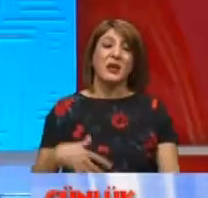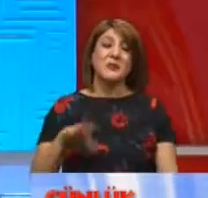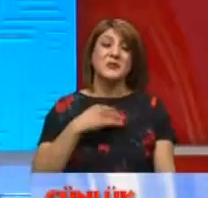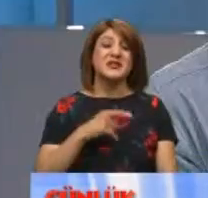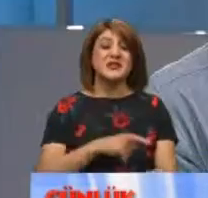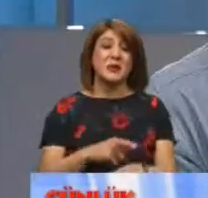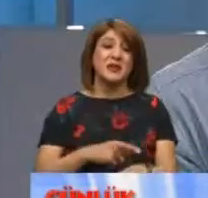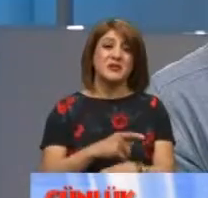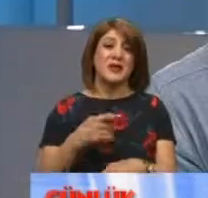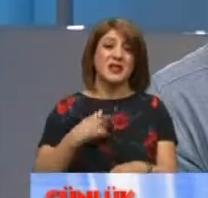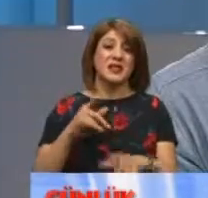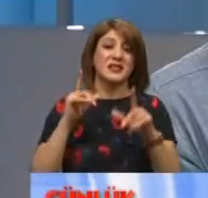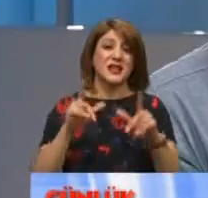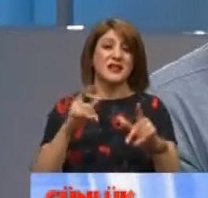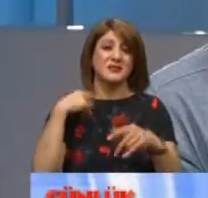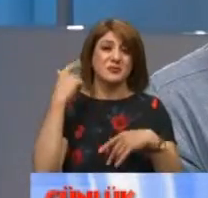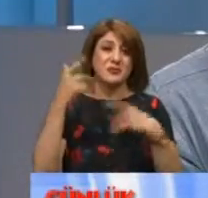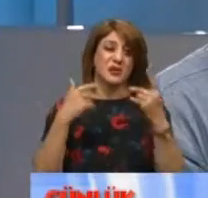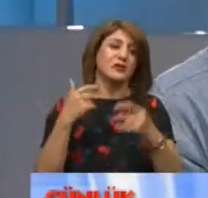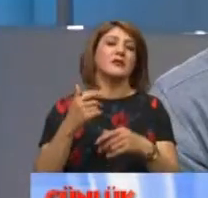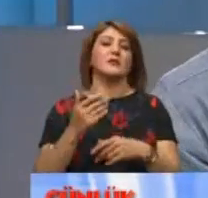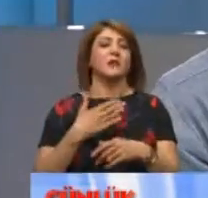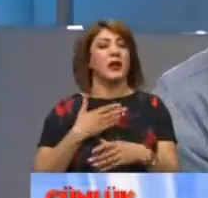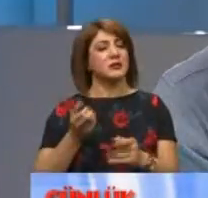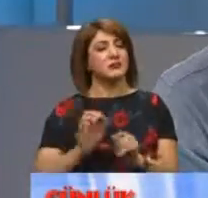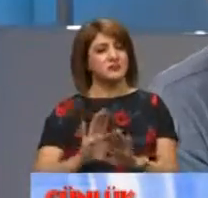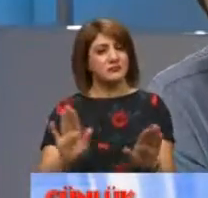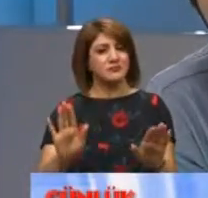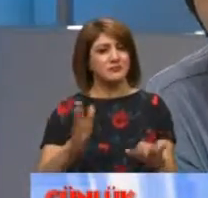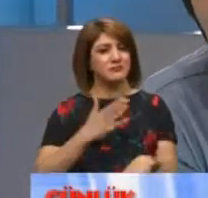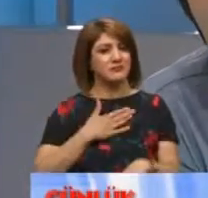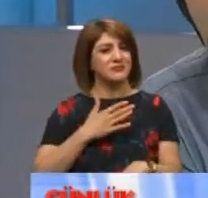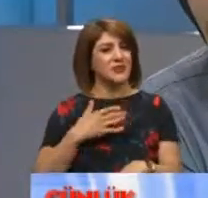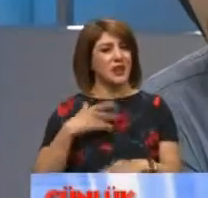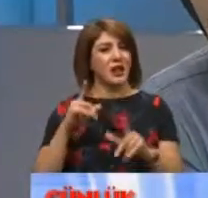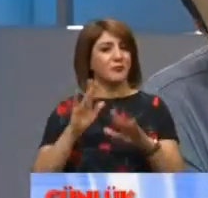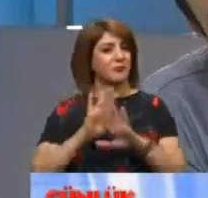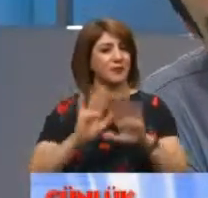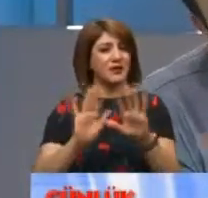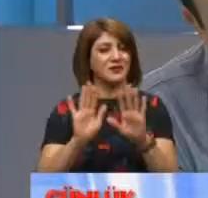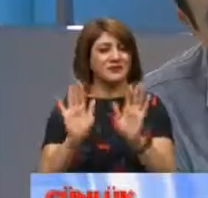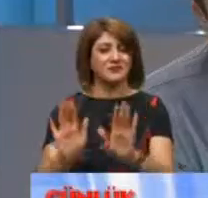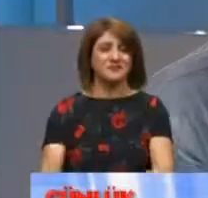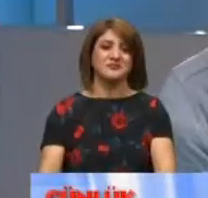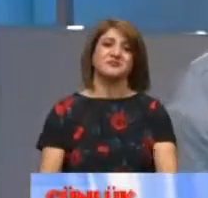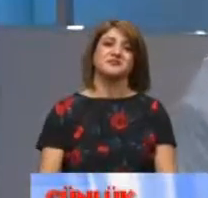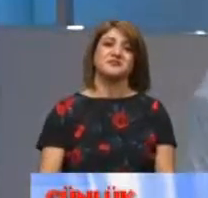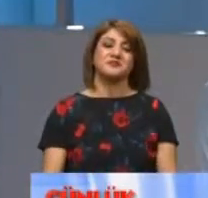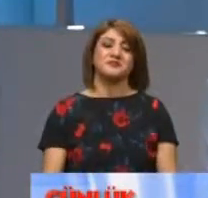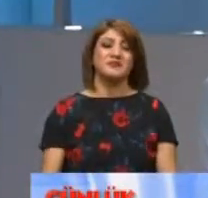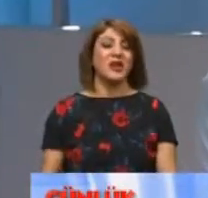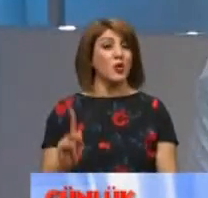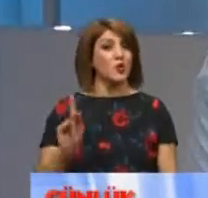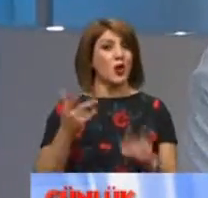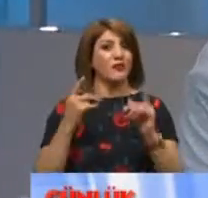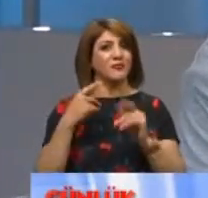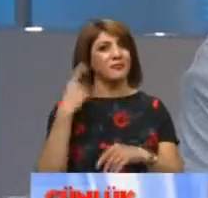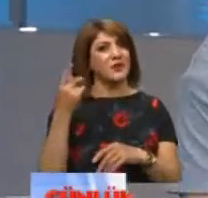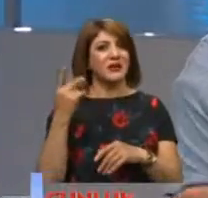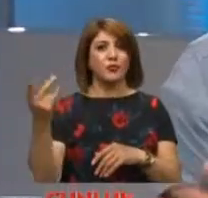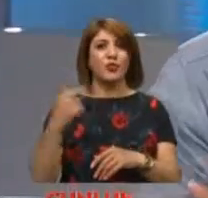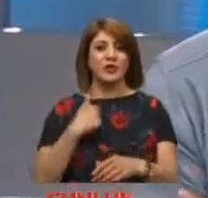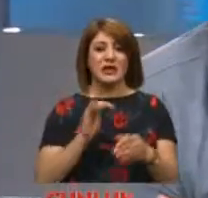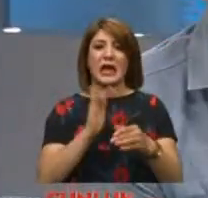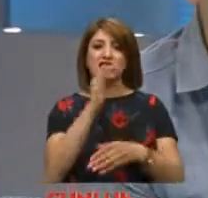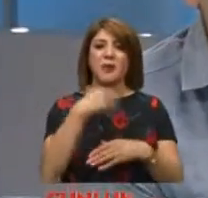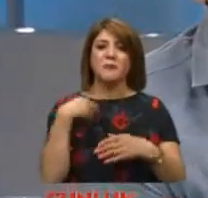zaman ihtiyacı olmuyor mu? Ha? Hayalete mi? Tabii. Yok canım, ben almayayım. Ben almayayım. Peki daha enteresanını görelim. Birisi de hayatını